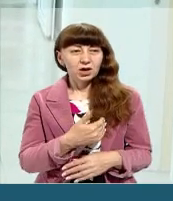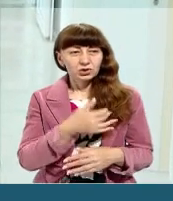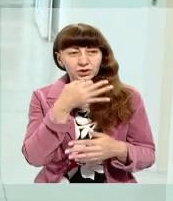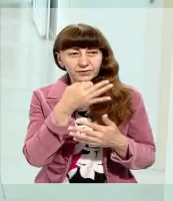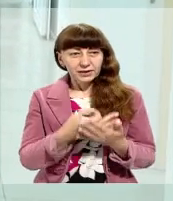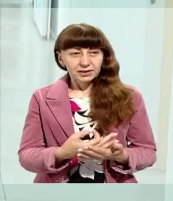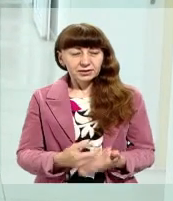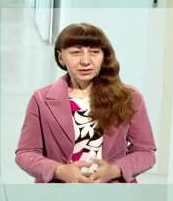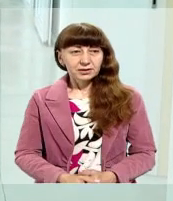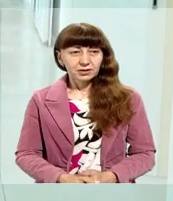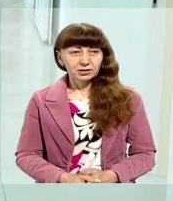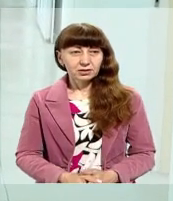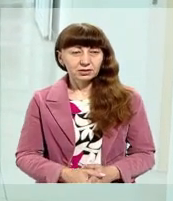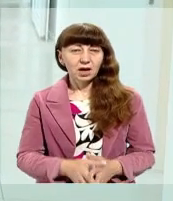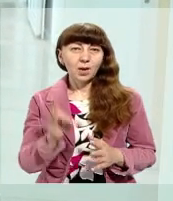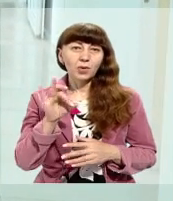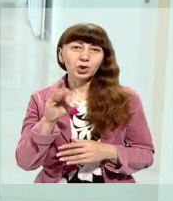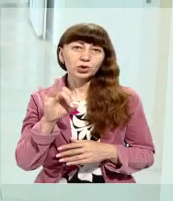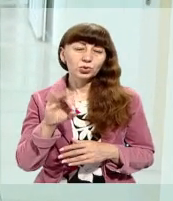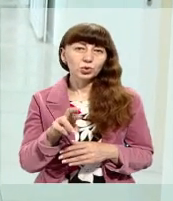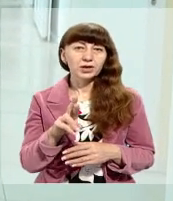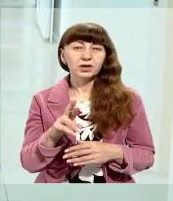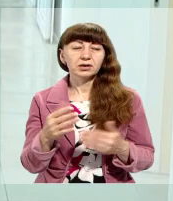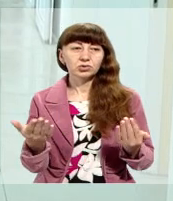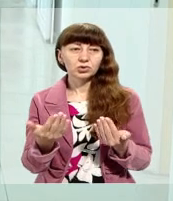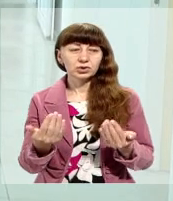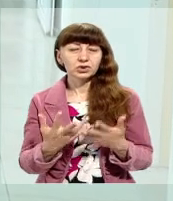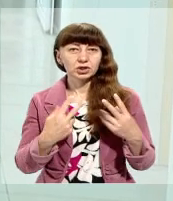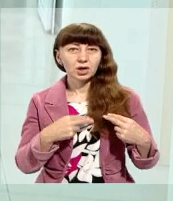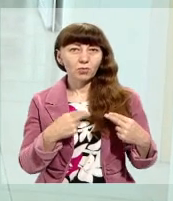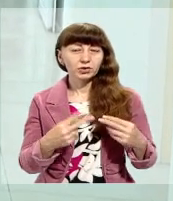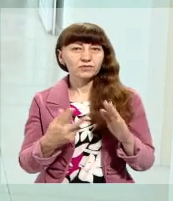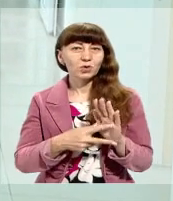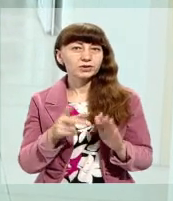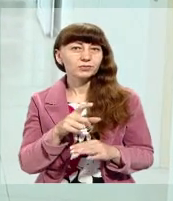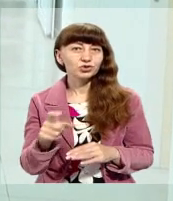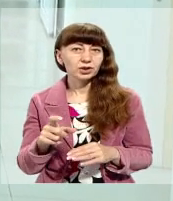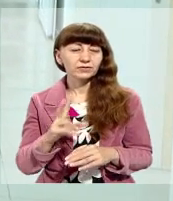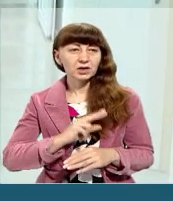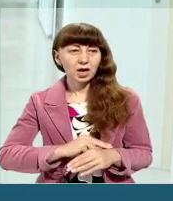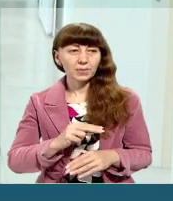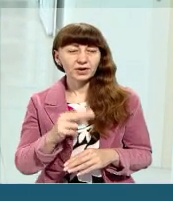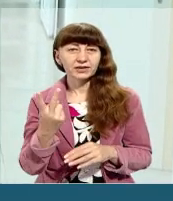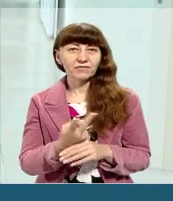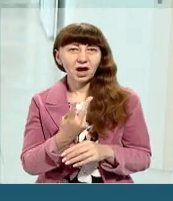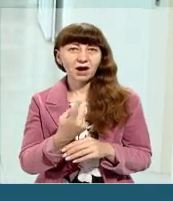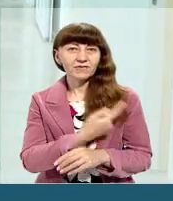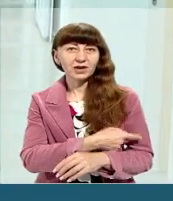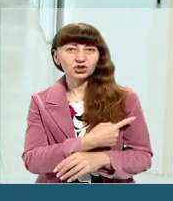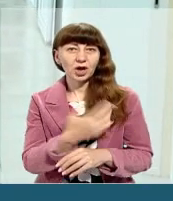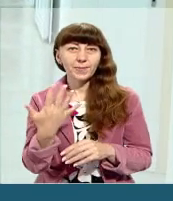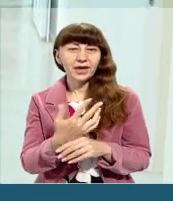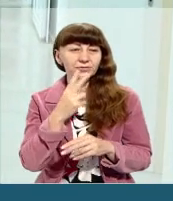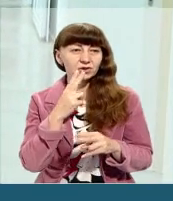что в амбулатории, которая ныне функционирует, работает 8 сотрудников. То есть работают 2 врача, 5 медсестер